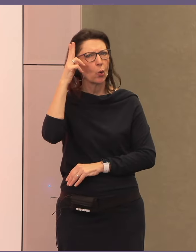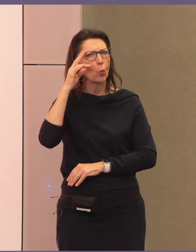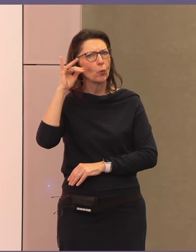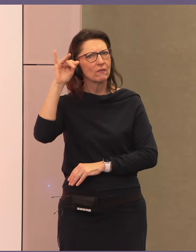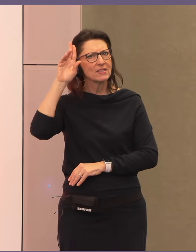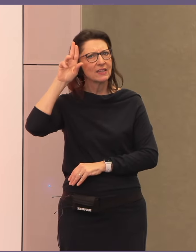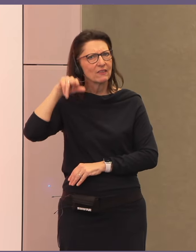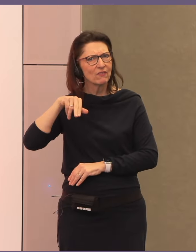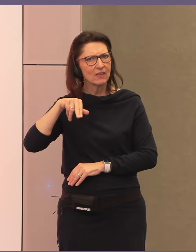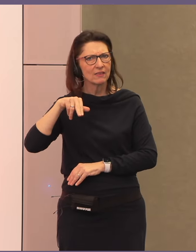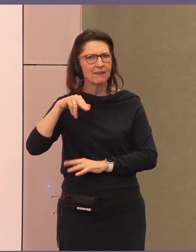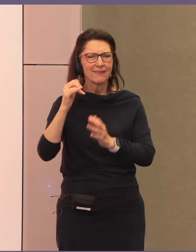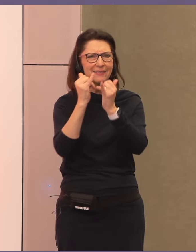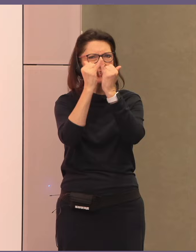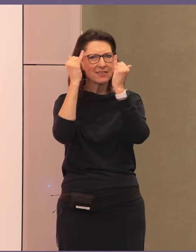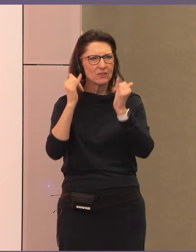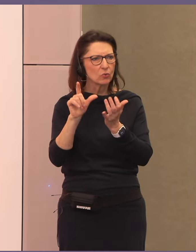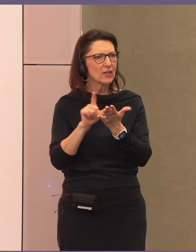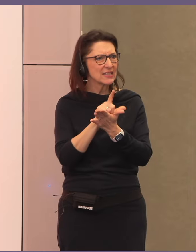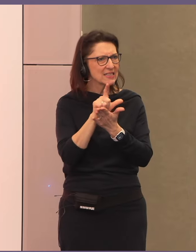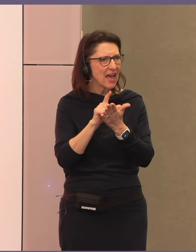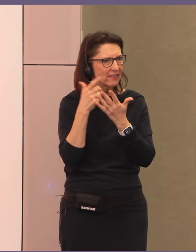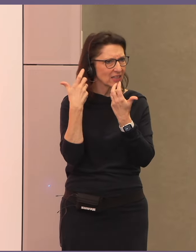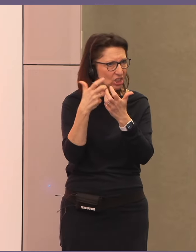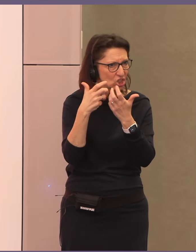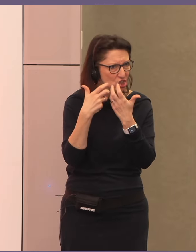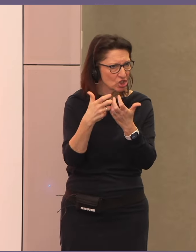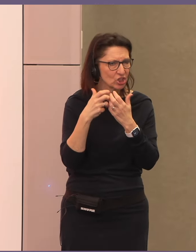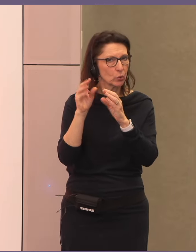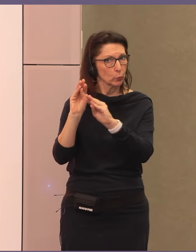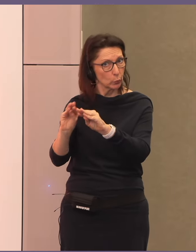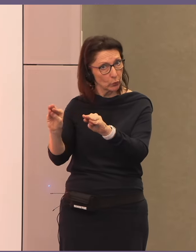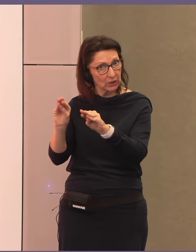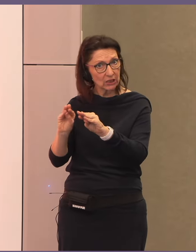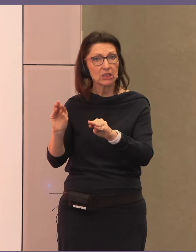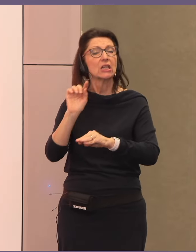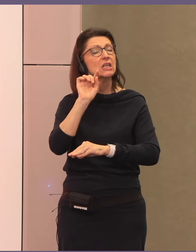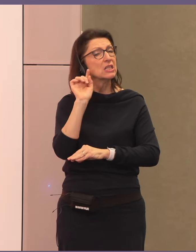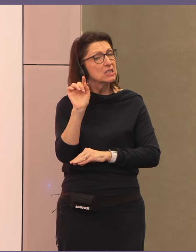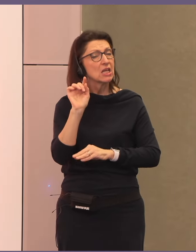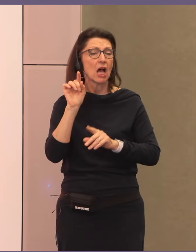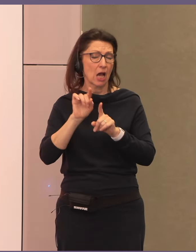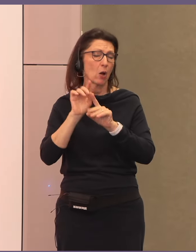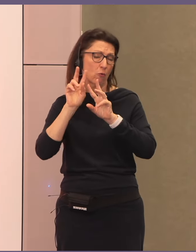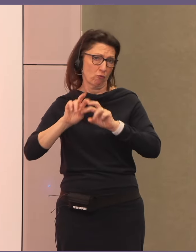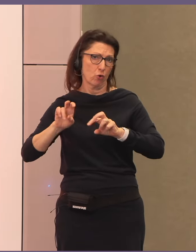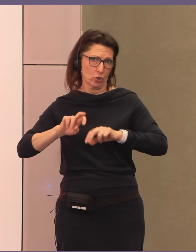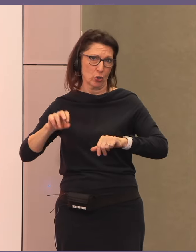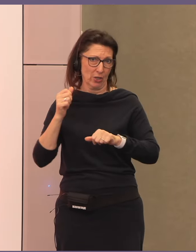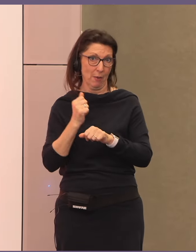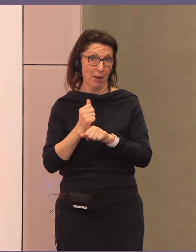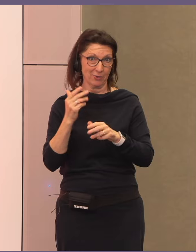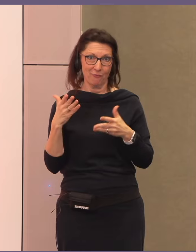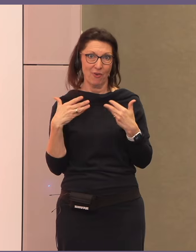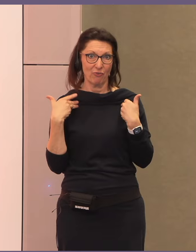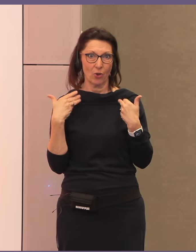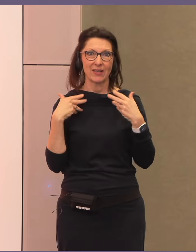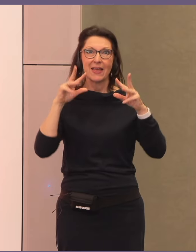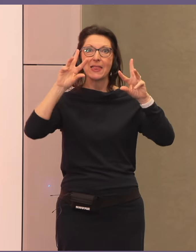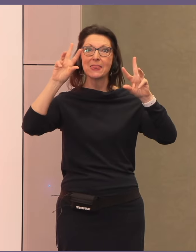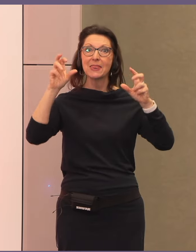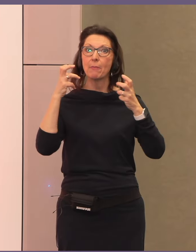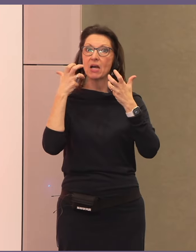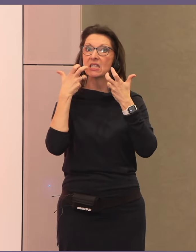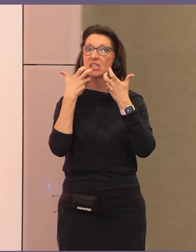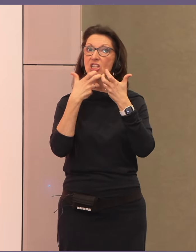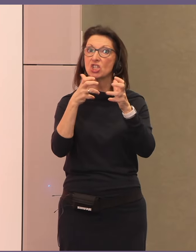Institut für Zeitgeschichte lehrt und auch forscht. Und wir freuen uns zu Ihrer Keynote zum Thema Geschichte